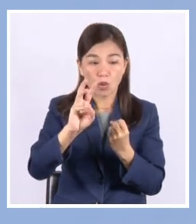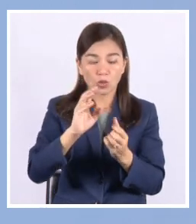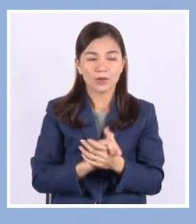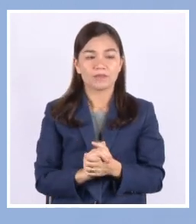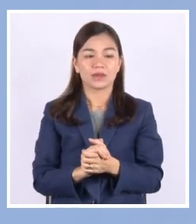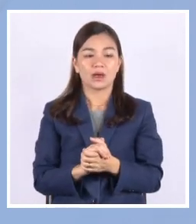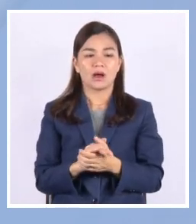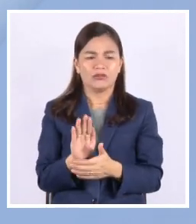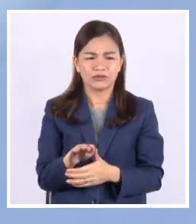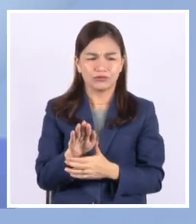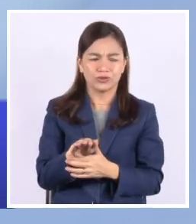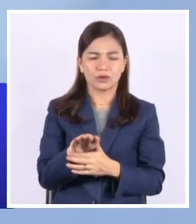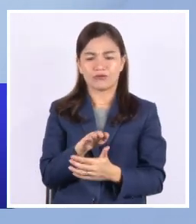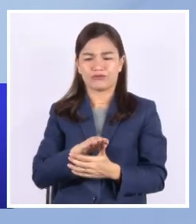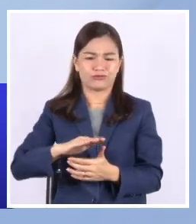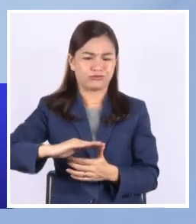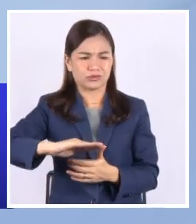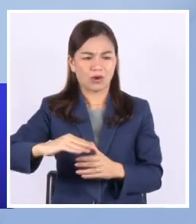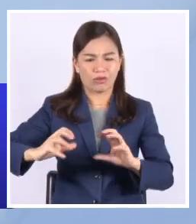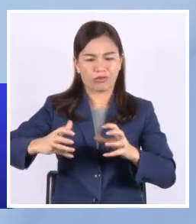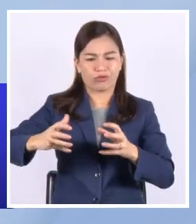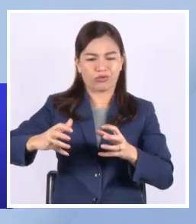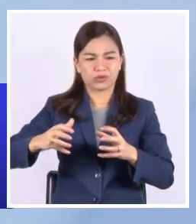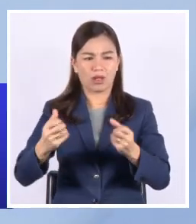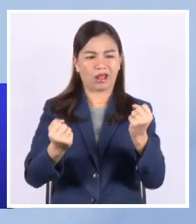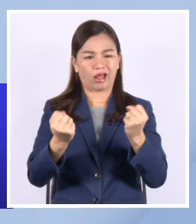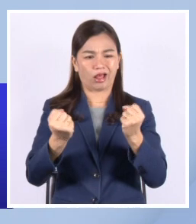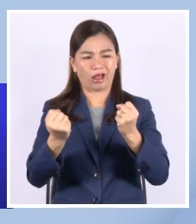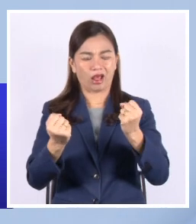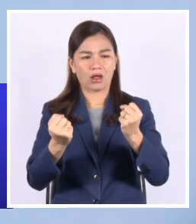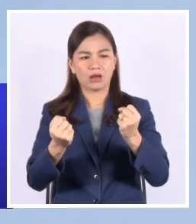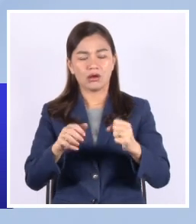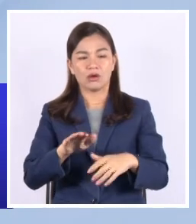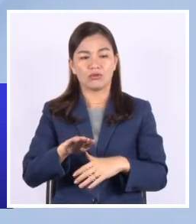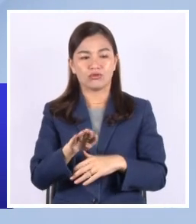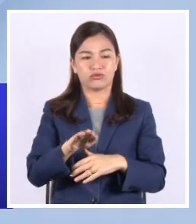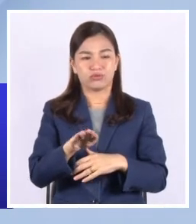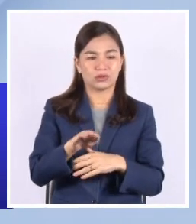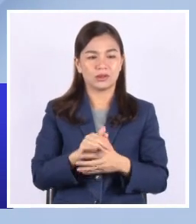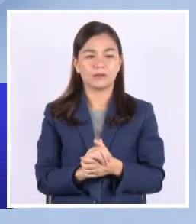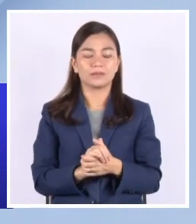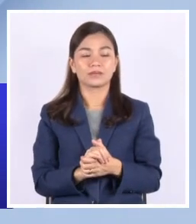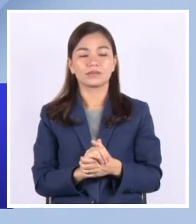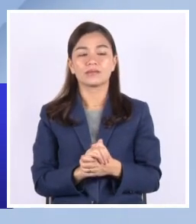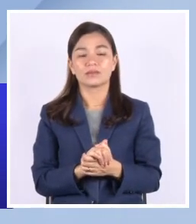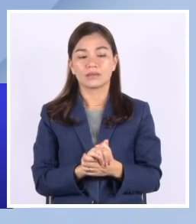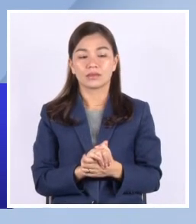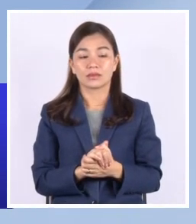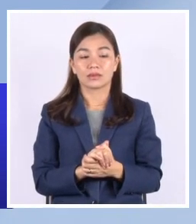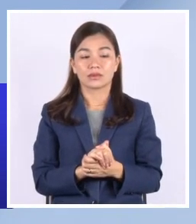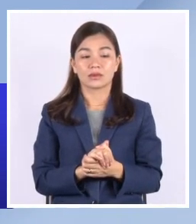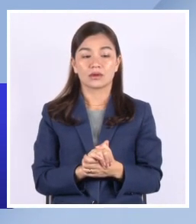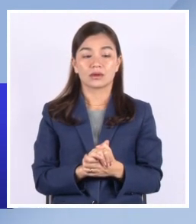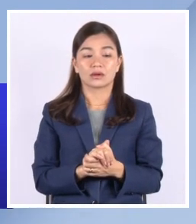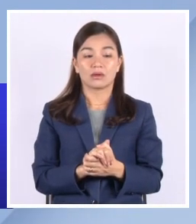ออกตัวเนี่ยรถมันสไลด์แล้วก็ล้อฟรีจนคุมไม่อยู่นะคะเฟอร์รี่สีแดงคันเมื่อสักครู่แล้วที่เห็นในภาพตรงนี้เนี่ยคือความ